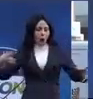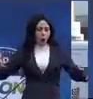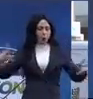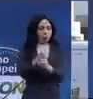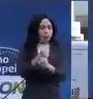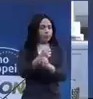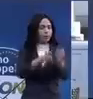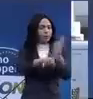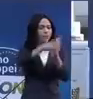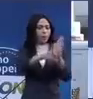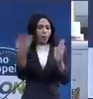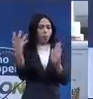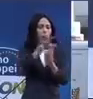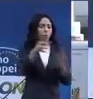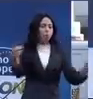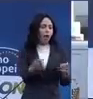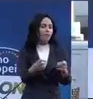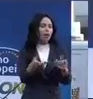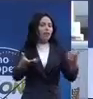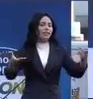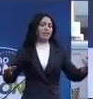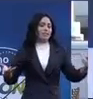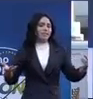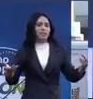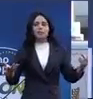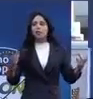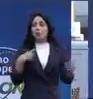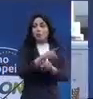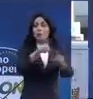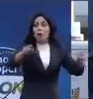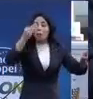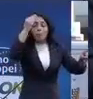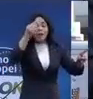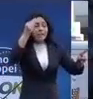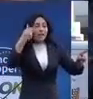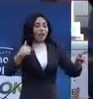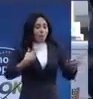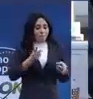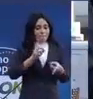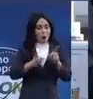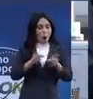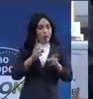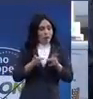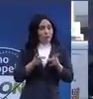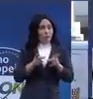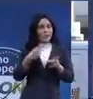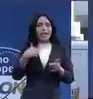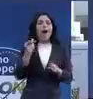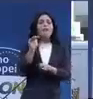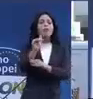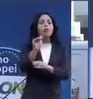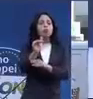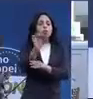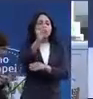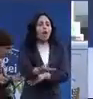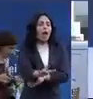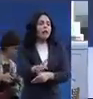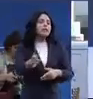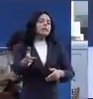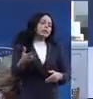cos molto piccol vo pensate che Quest Poli avà spazio nel Futo Io vi dico che non